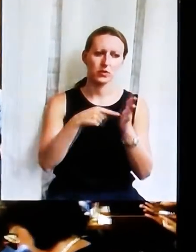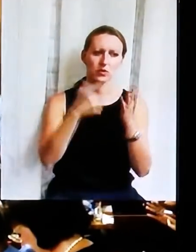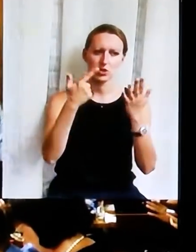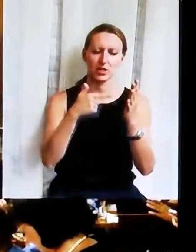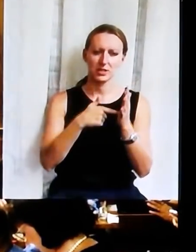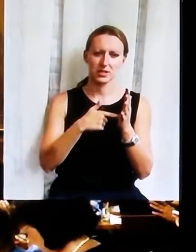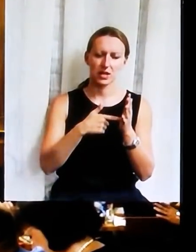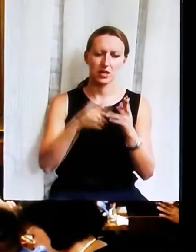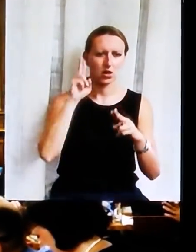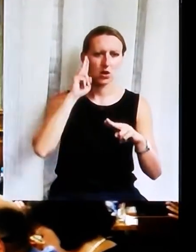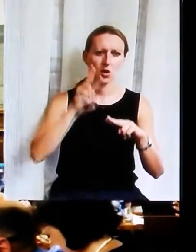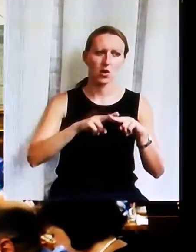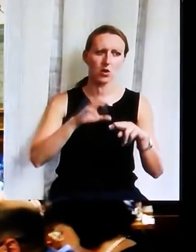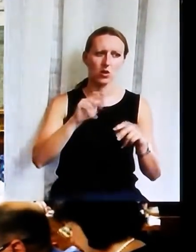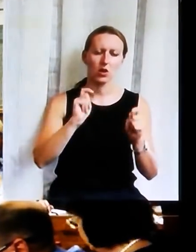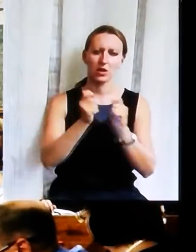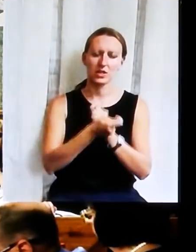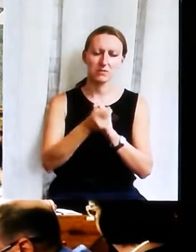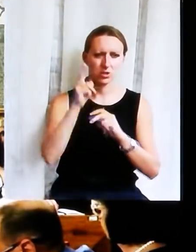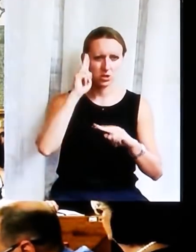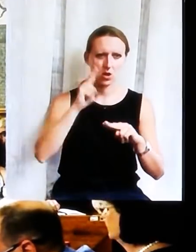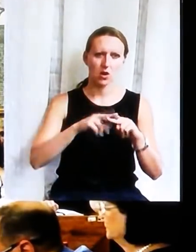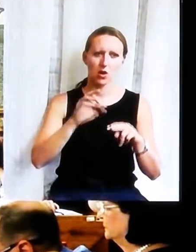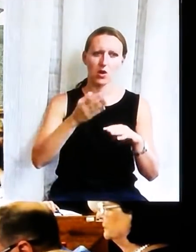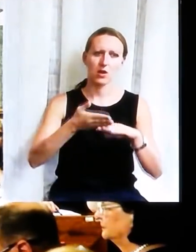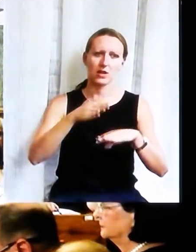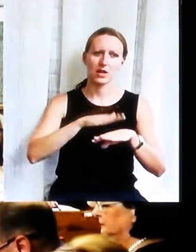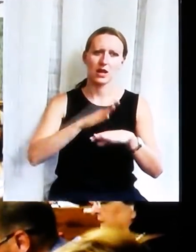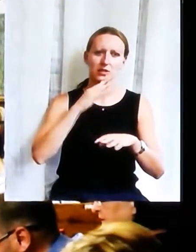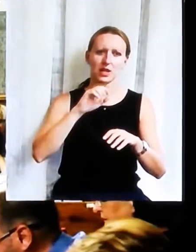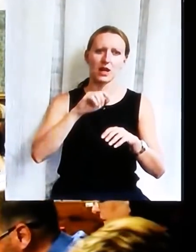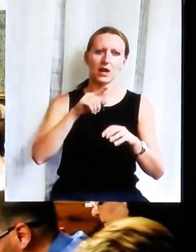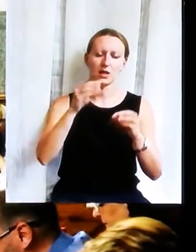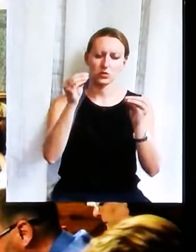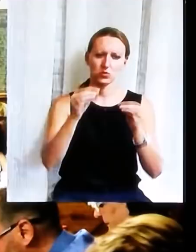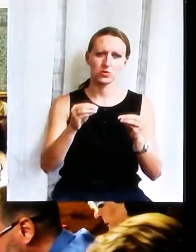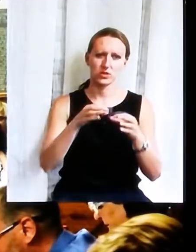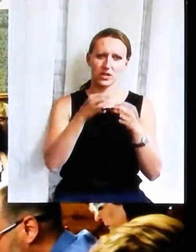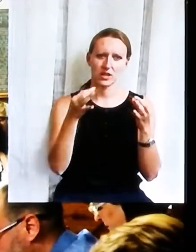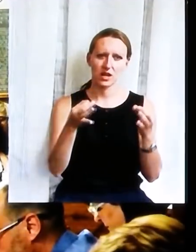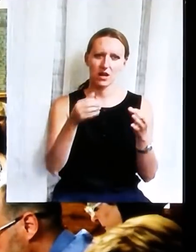Točka 7. Donošenje odluke o izmjeni odluke o naknadi za razvoj sustava